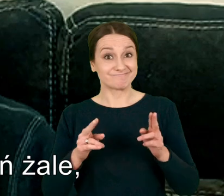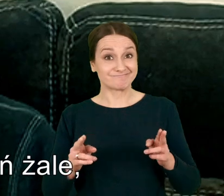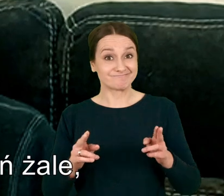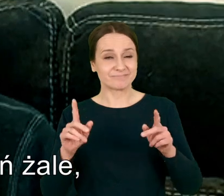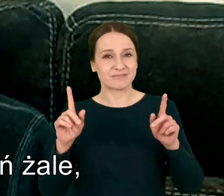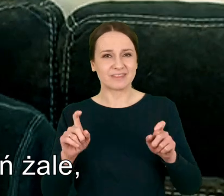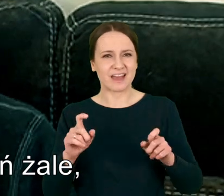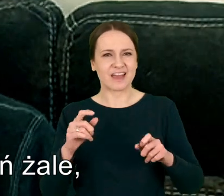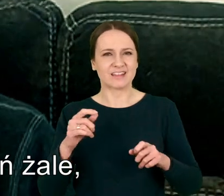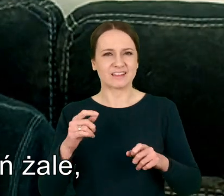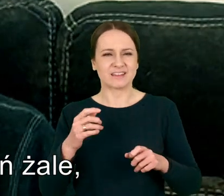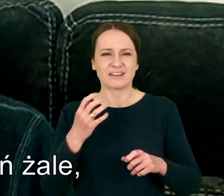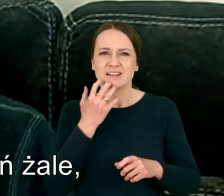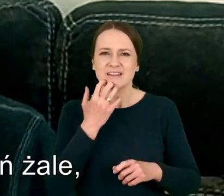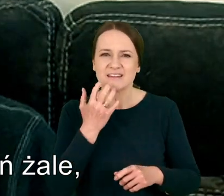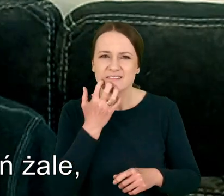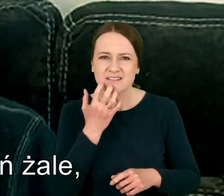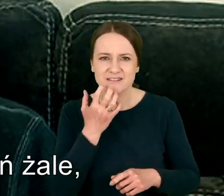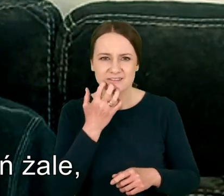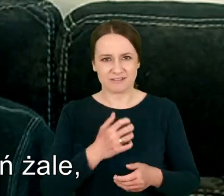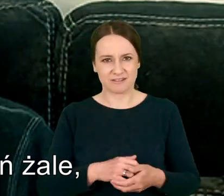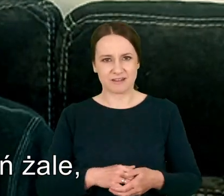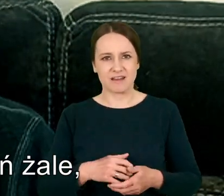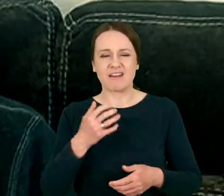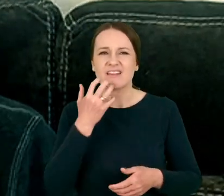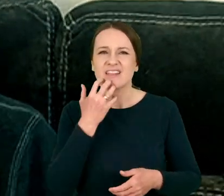Wówczas przychodzą nań żale,